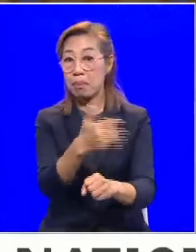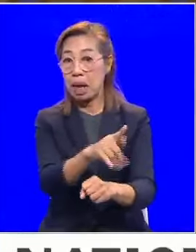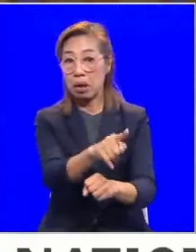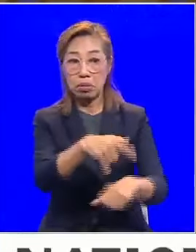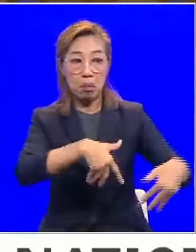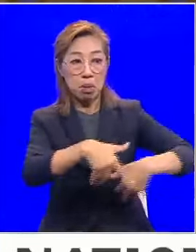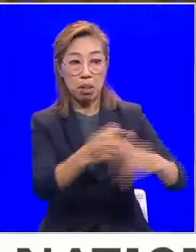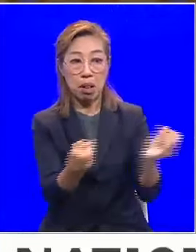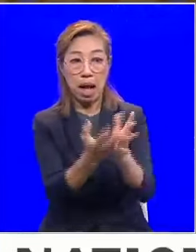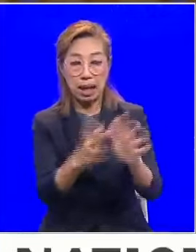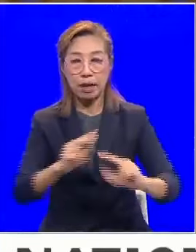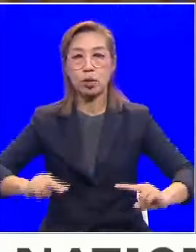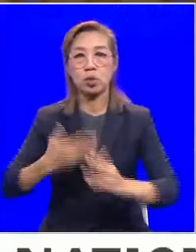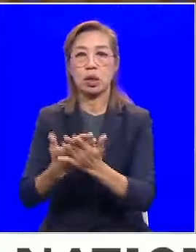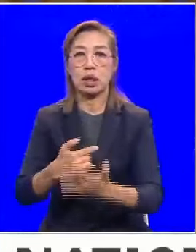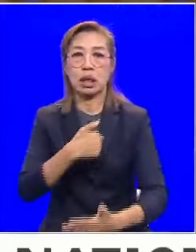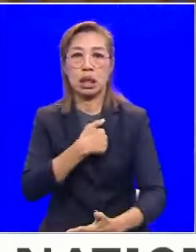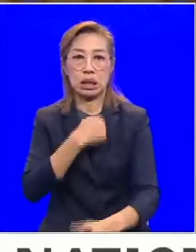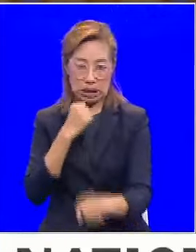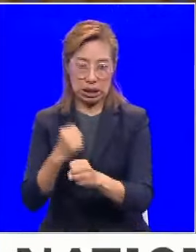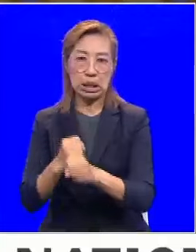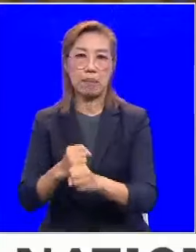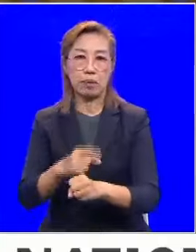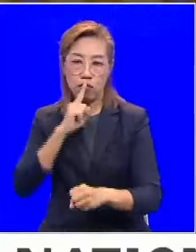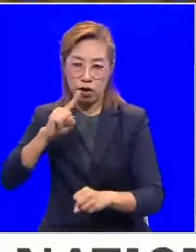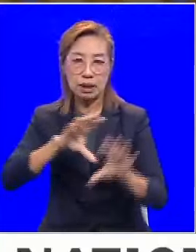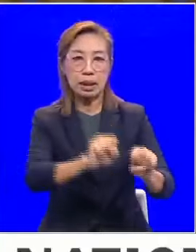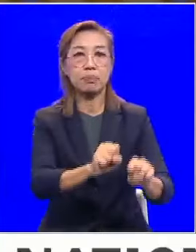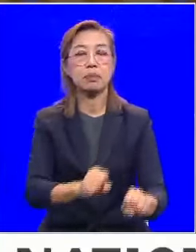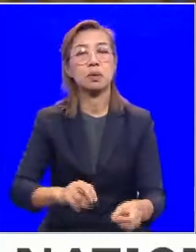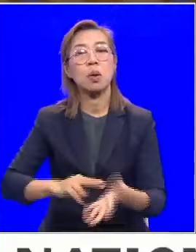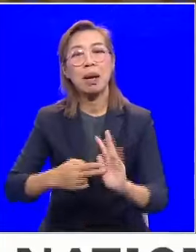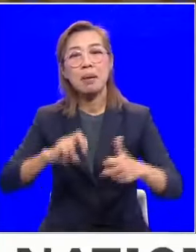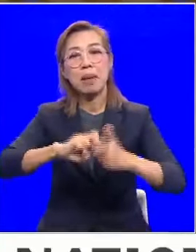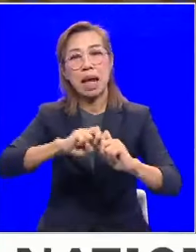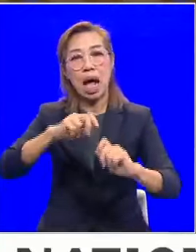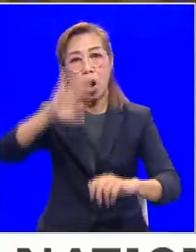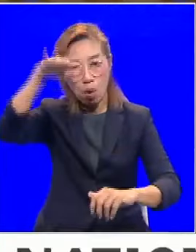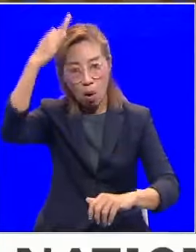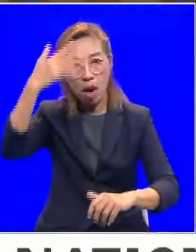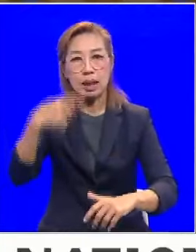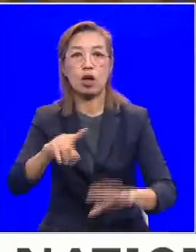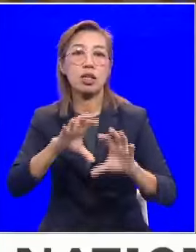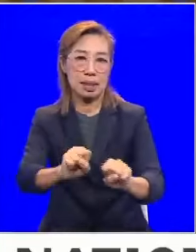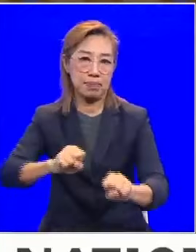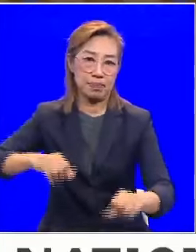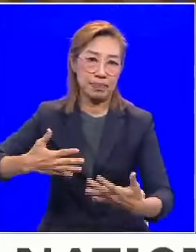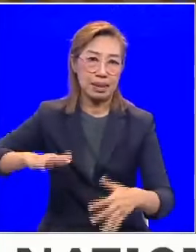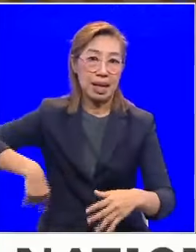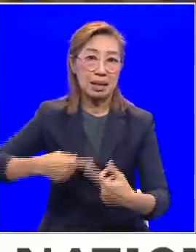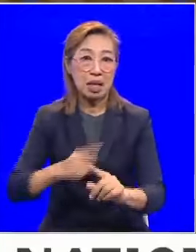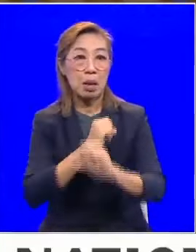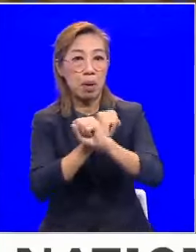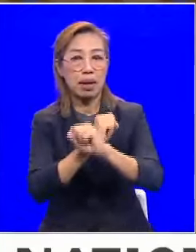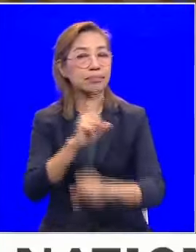ดำเนินงานอค่ะอ่านๆแล้วก็เลยงงว่าเออก็ก็คือให้มันเกิดปัญหาก่อนแล้วกันแล้วค่อยไปล้อมคอกแต่จะไปป้องกันก่อนเบอกไม่ได้